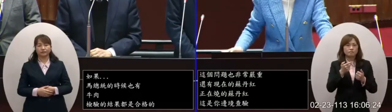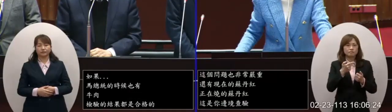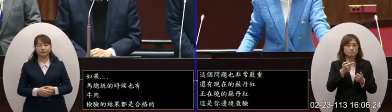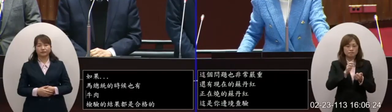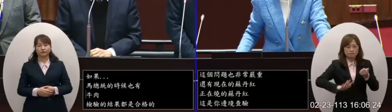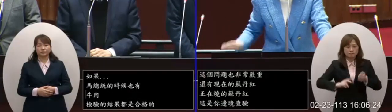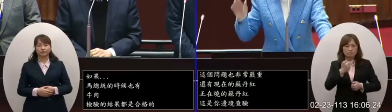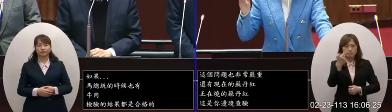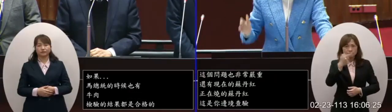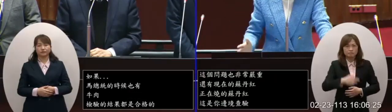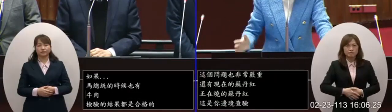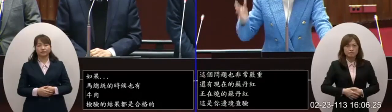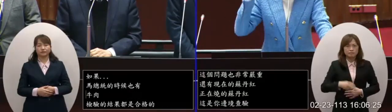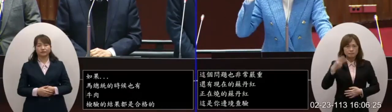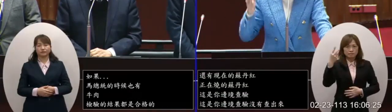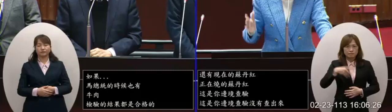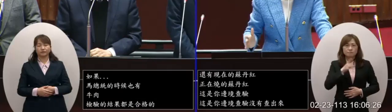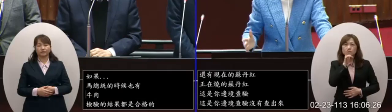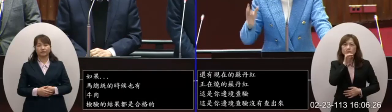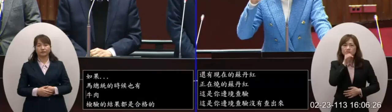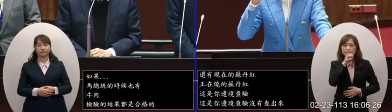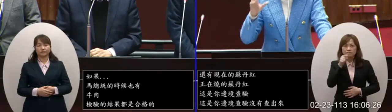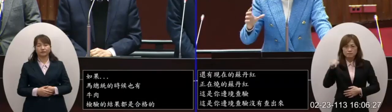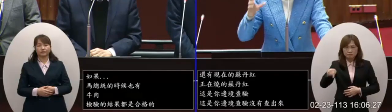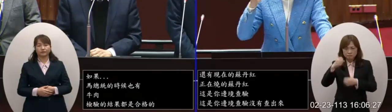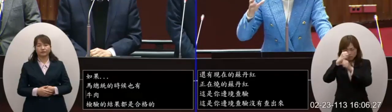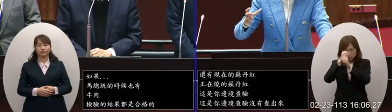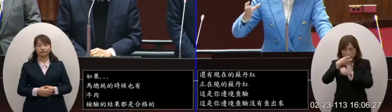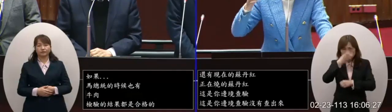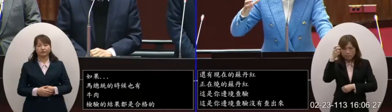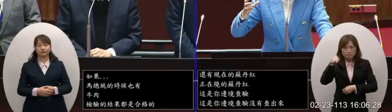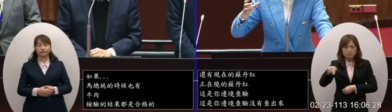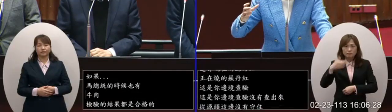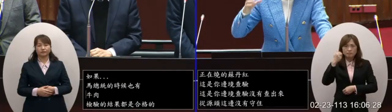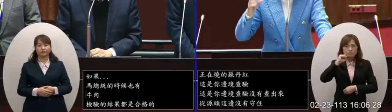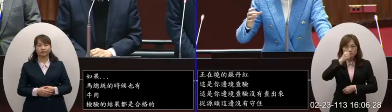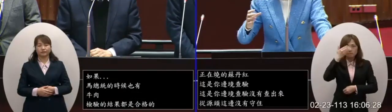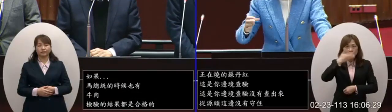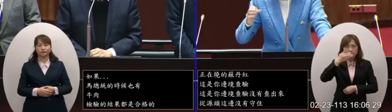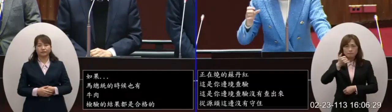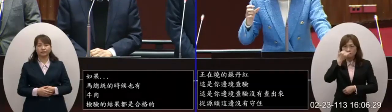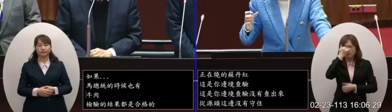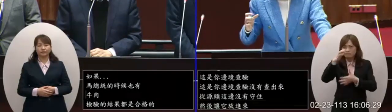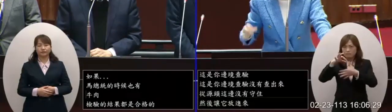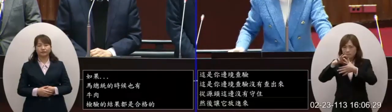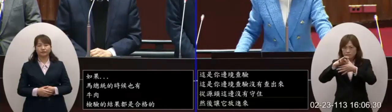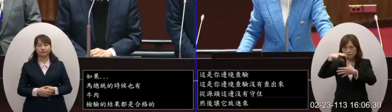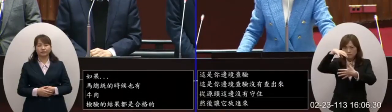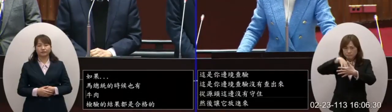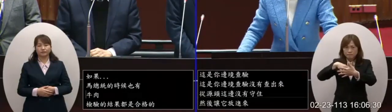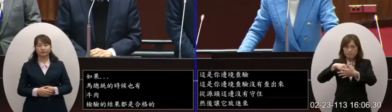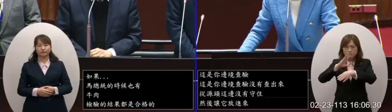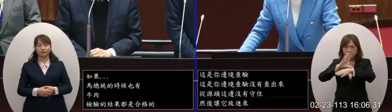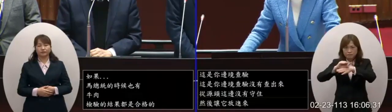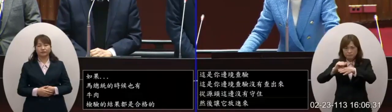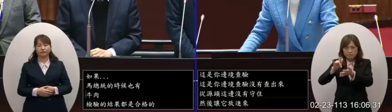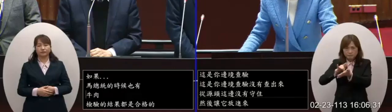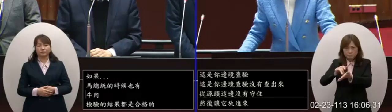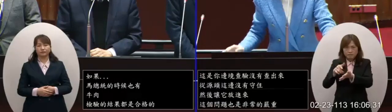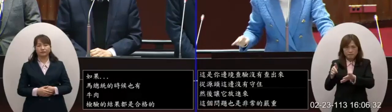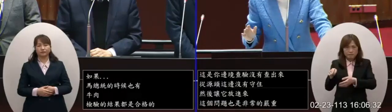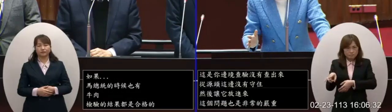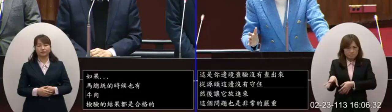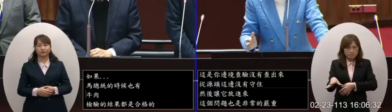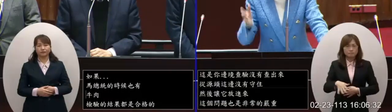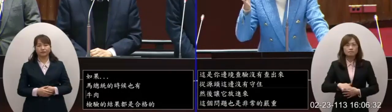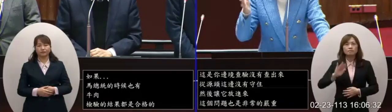天很多人提到的台中验出来有一包台糖的猪肉含有瘦肉精，但是呢，我们